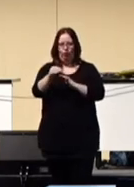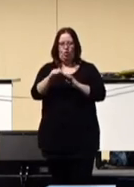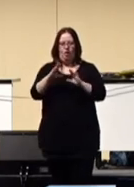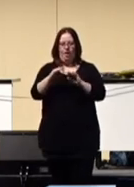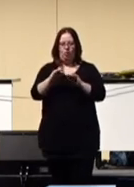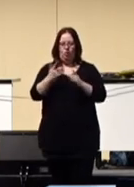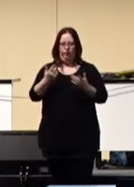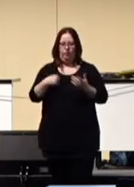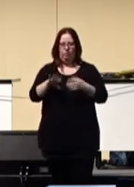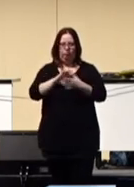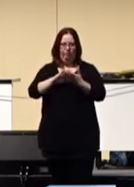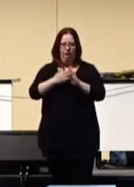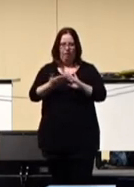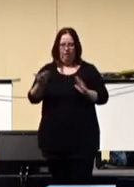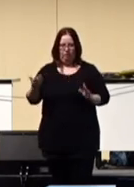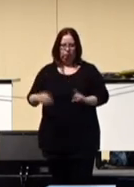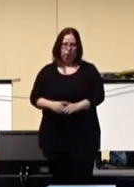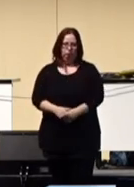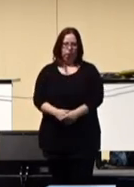Microsoft-Produkte verhandelt worden sind.